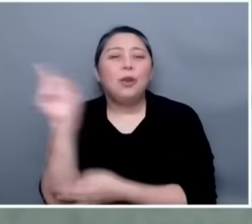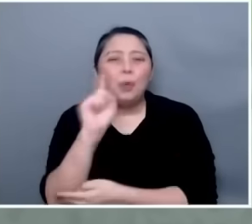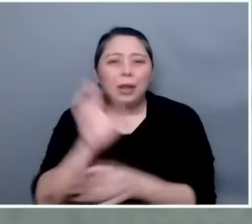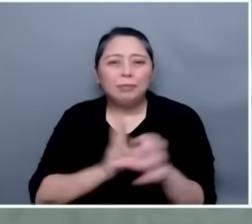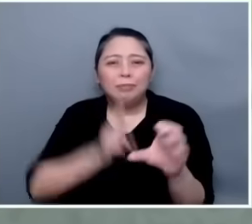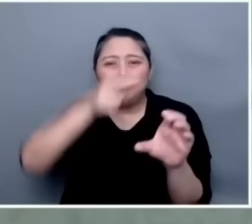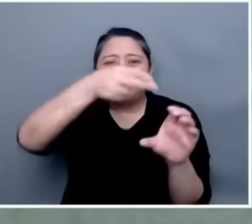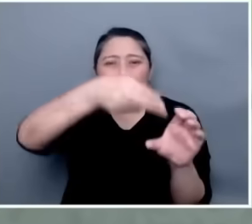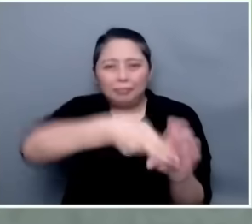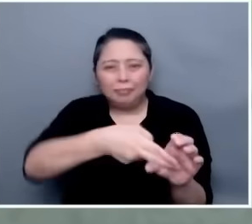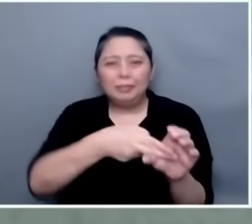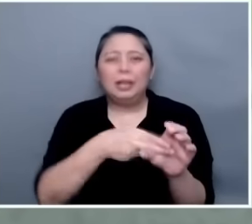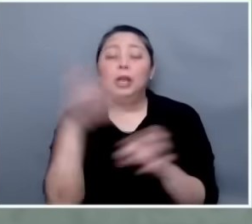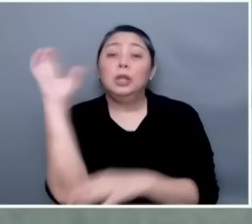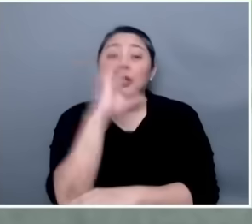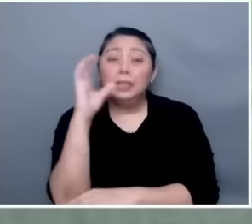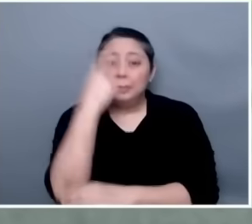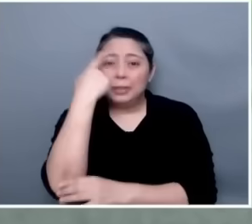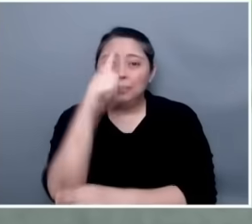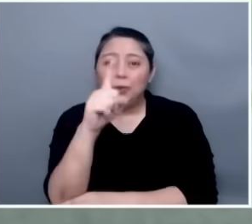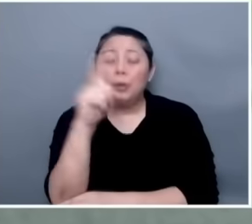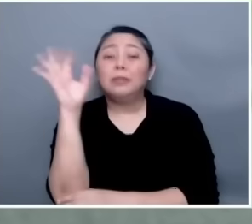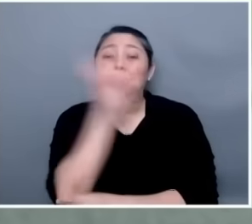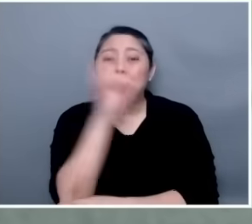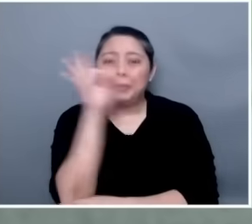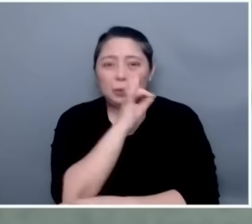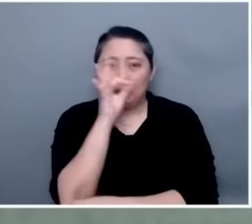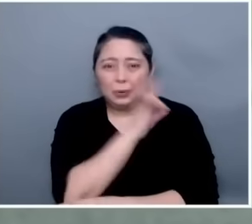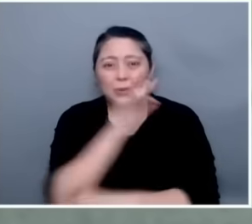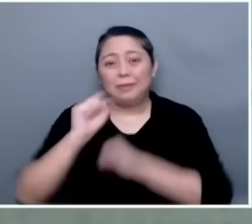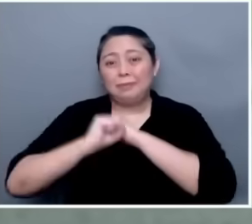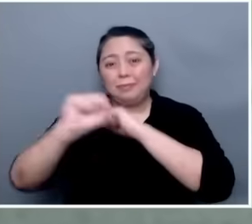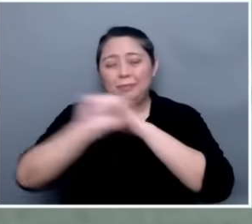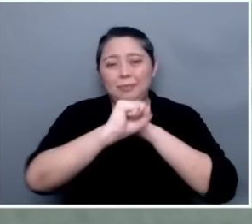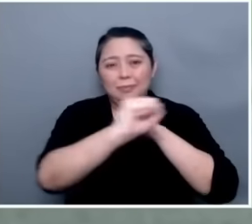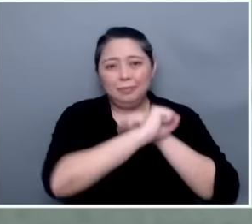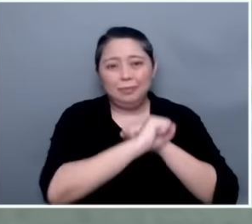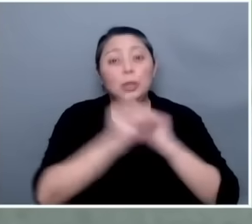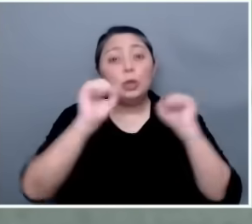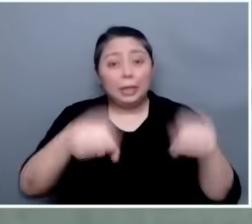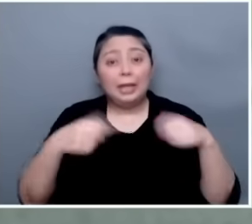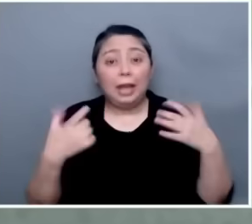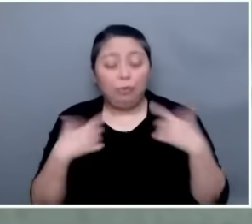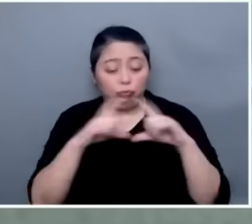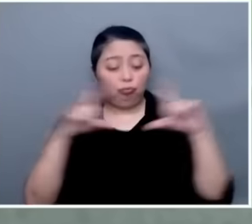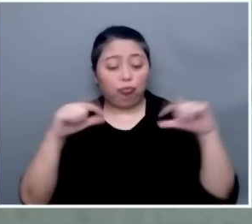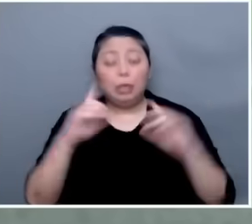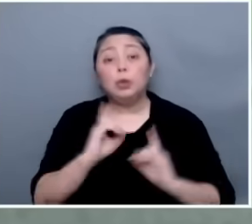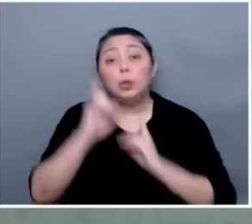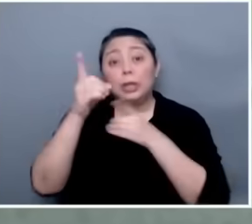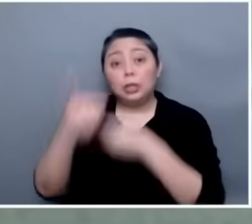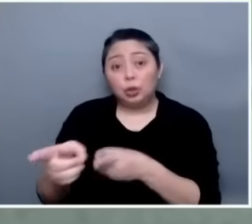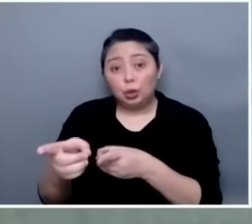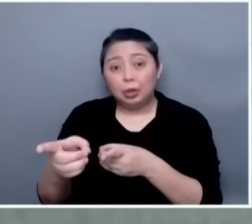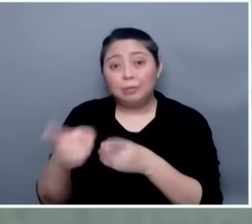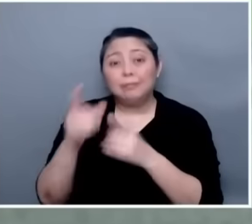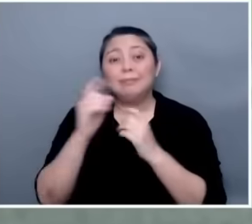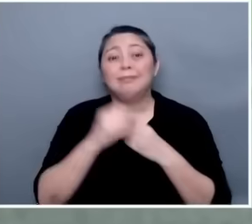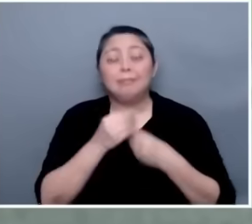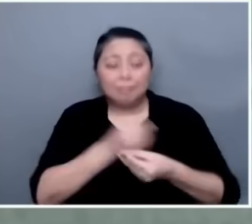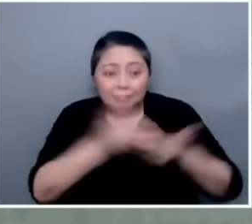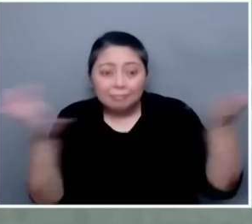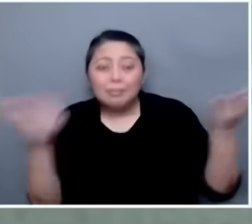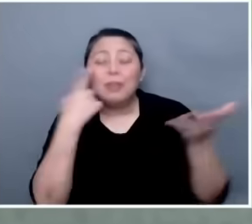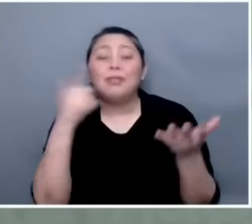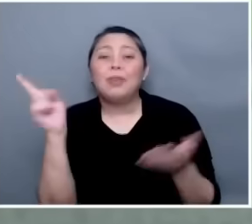ng ABS-CBN Foundation. Mag-avail po ng mga donation voucher na maaaring ihandog na regalo sa mga kapamilya, kaibigan at